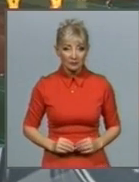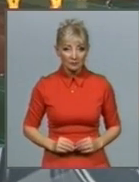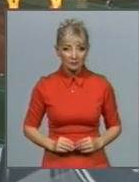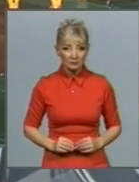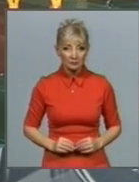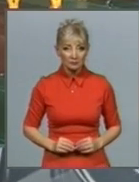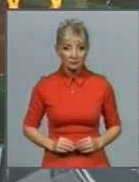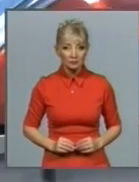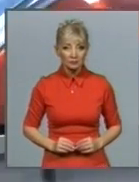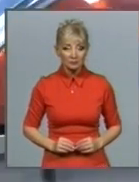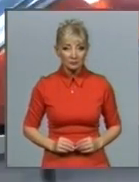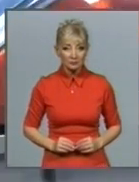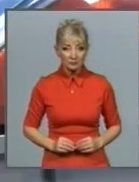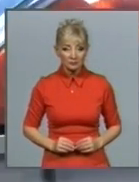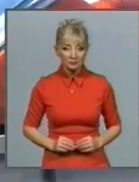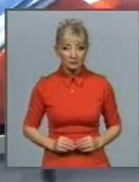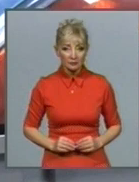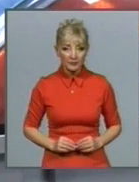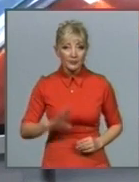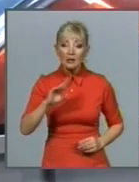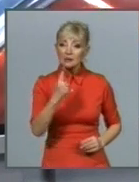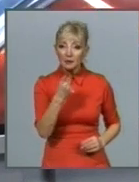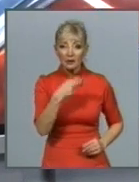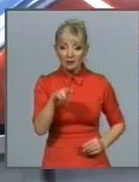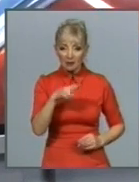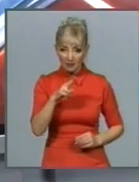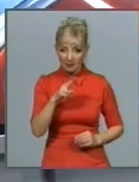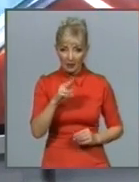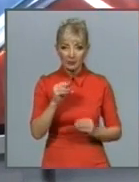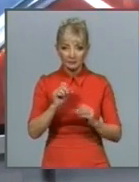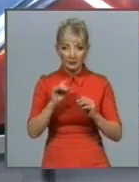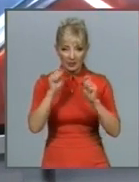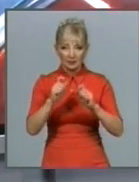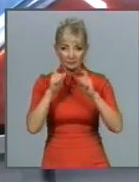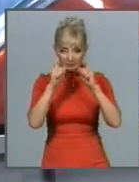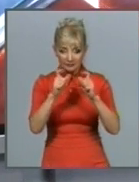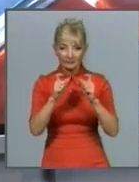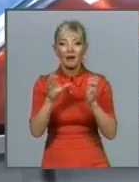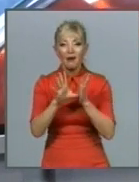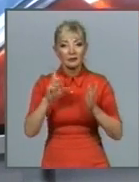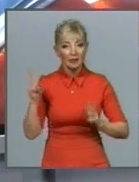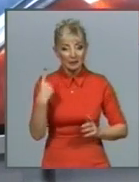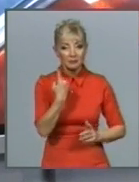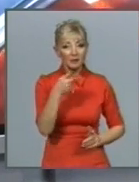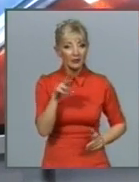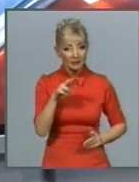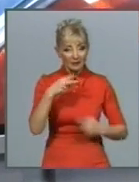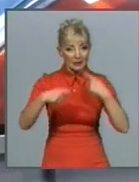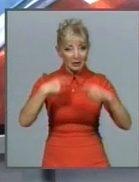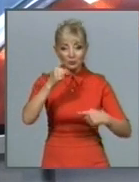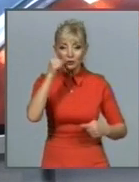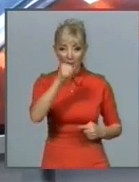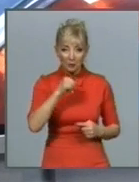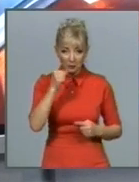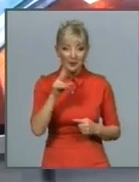Харківські Звісті. Із 1 грудня зростає ціна на постачання електроенергії, а з 1 січня наступного року